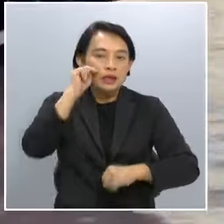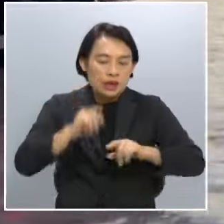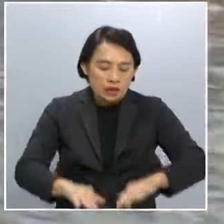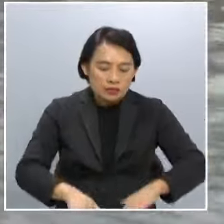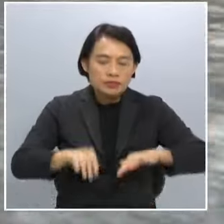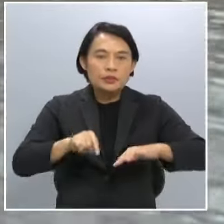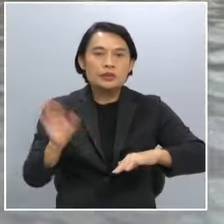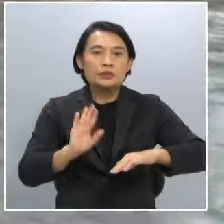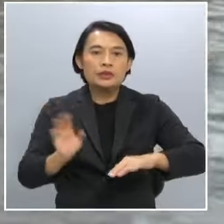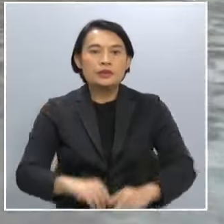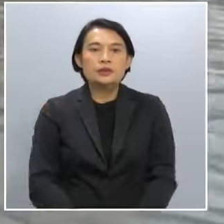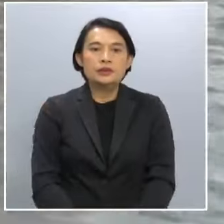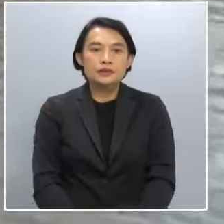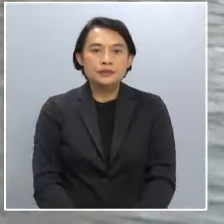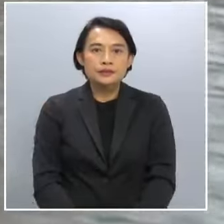ค่ะ